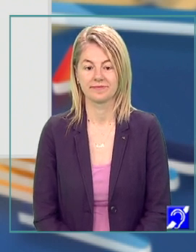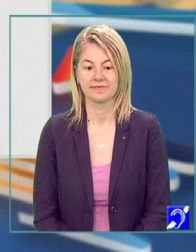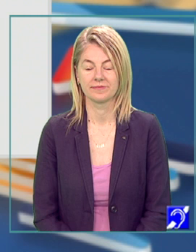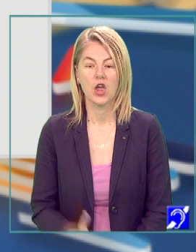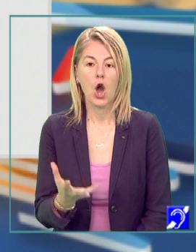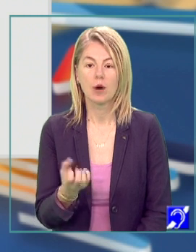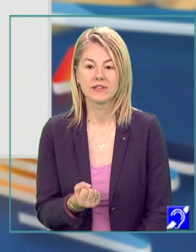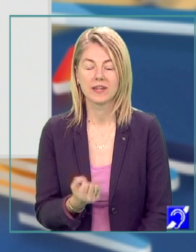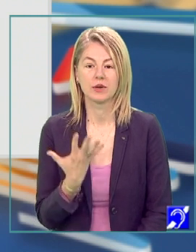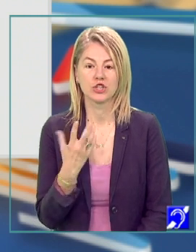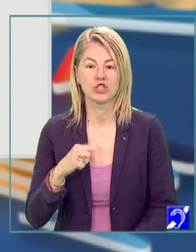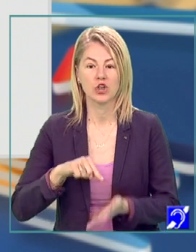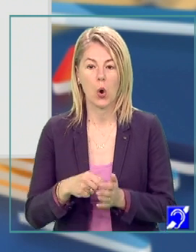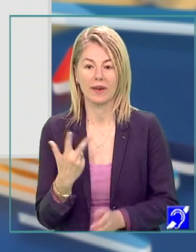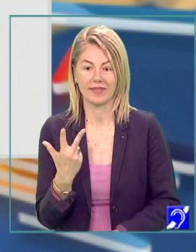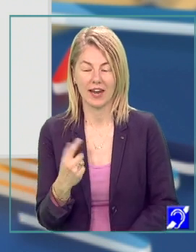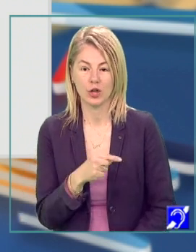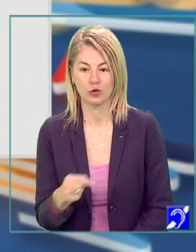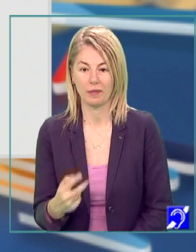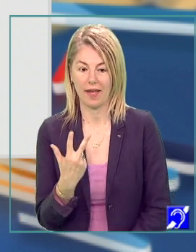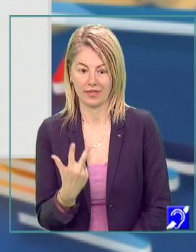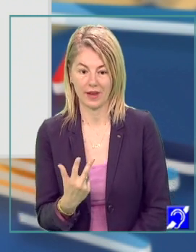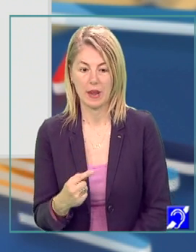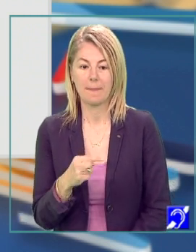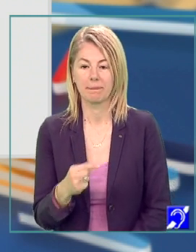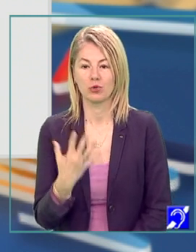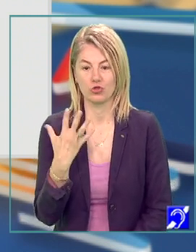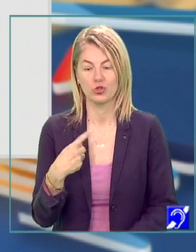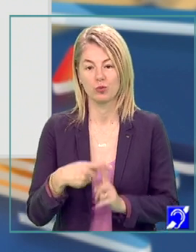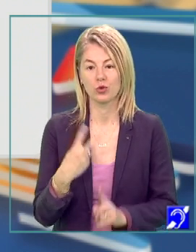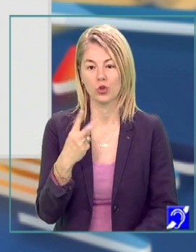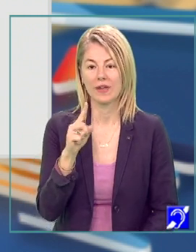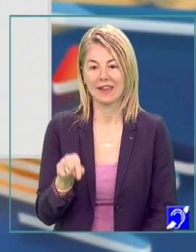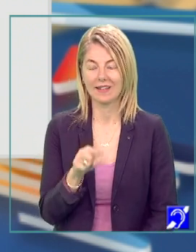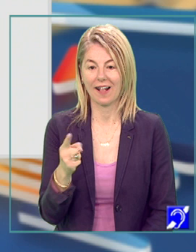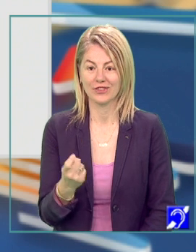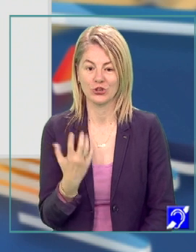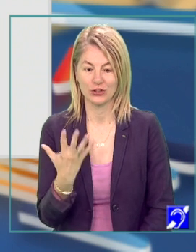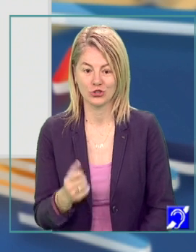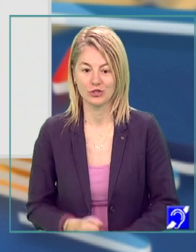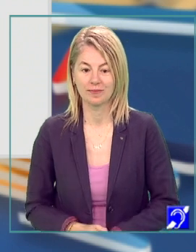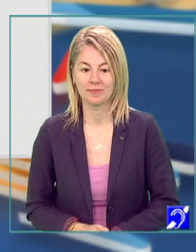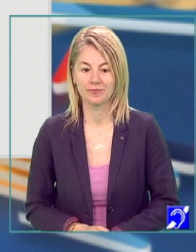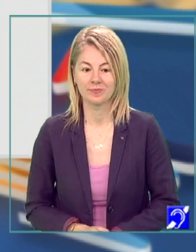și obținem 5 ori 3 supra 3 minus 5 plus 2 radical din